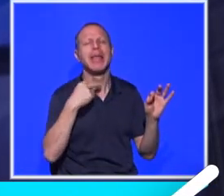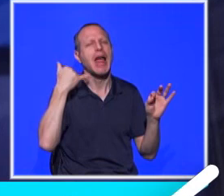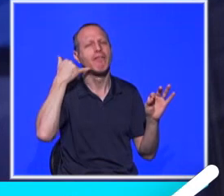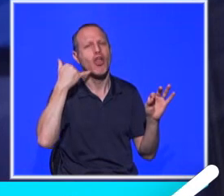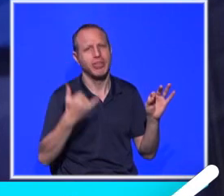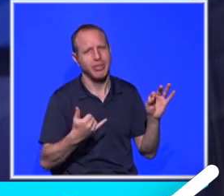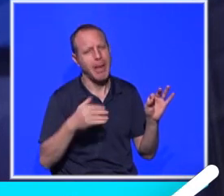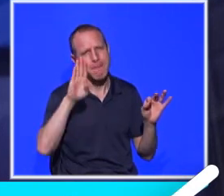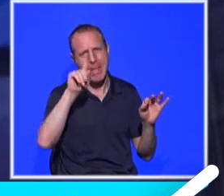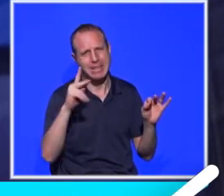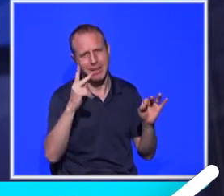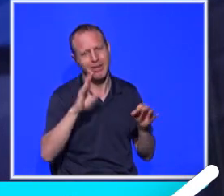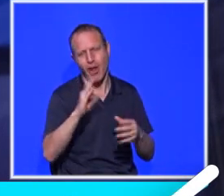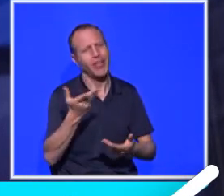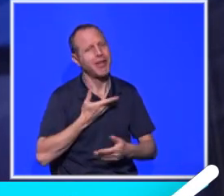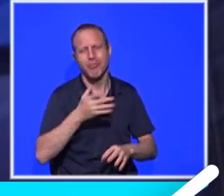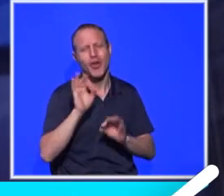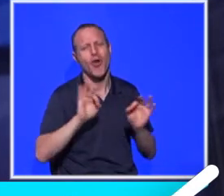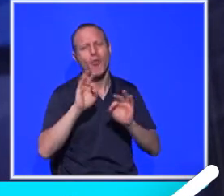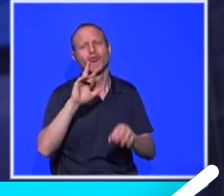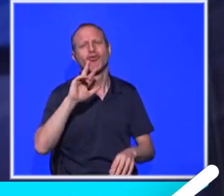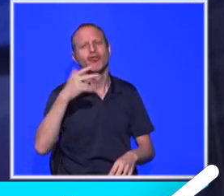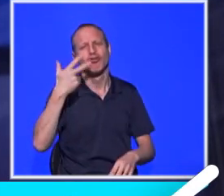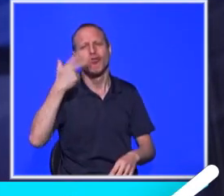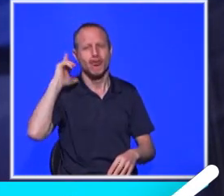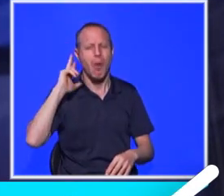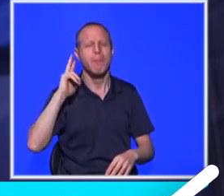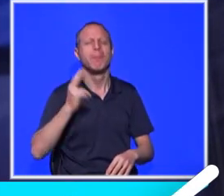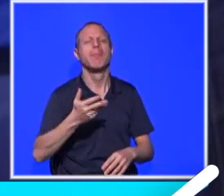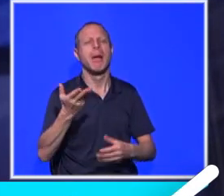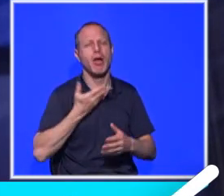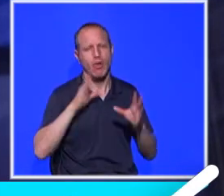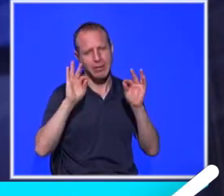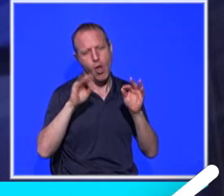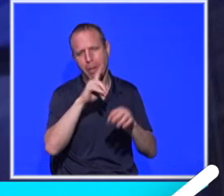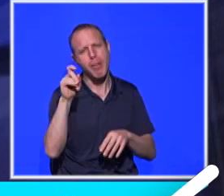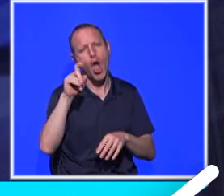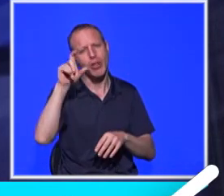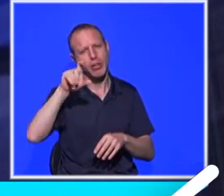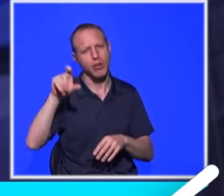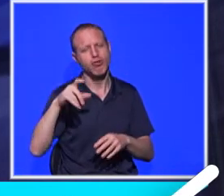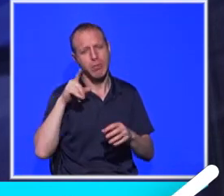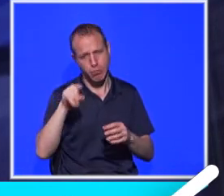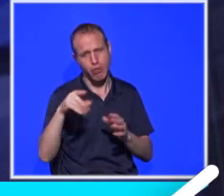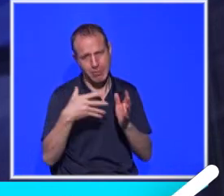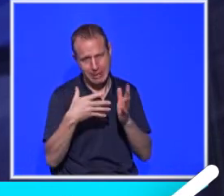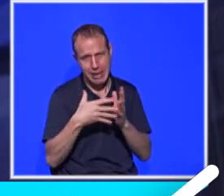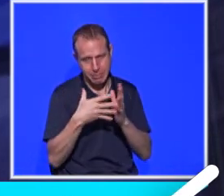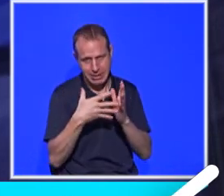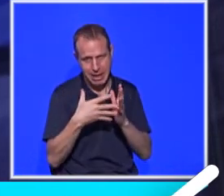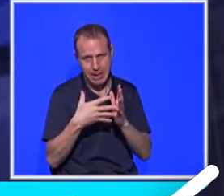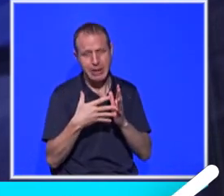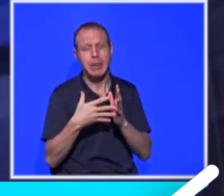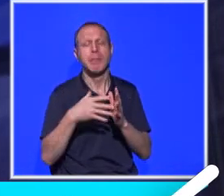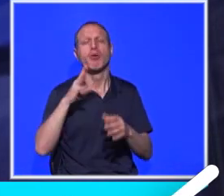תקבלי כלום מהביקור של שלשום. פגשנו עשרות ומאות של אנשים. משם הסקרים של מדינת ישראל, מה שמנו